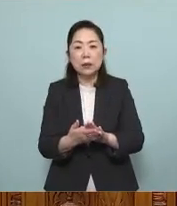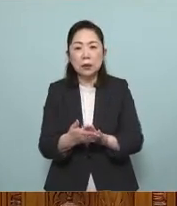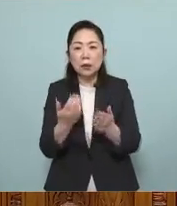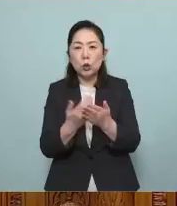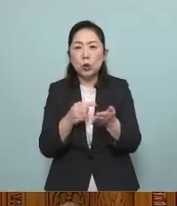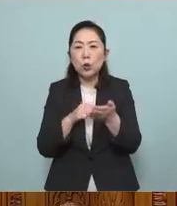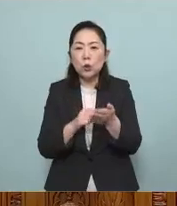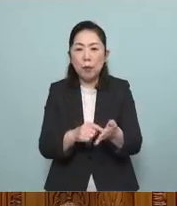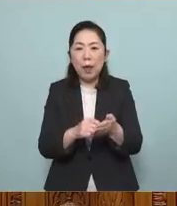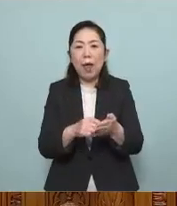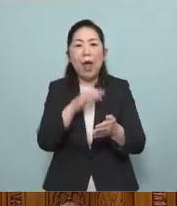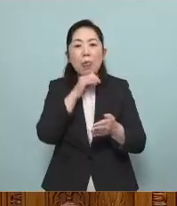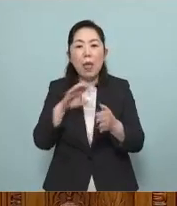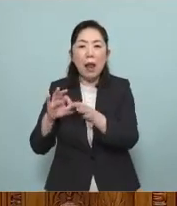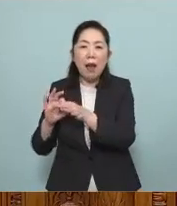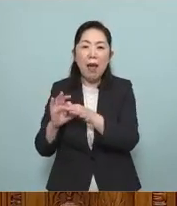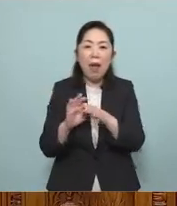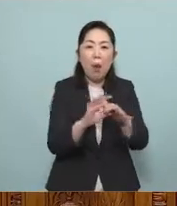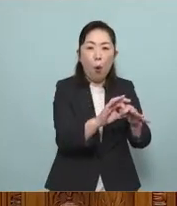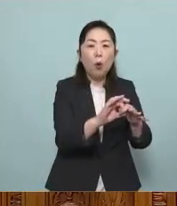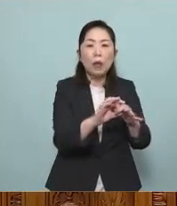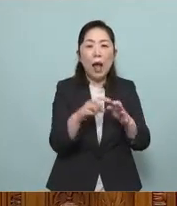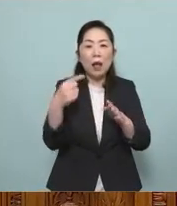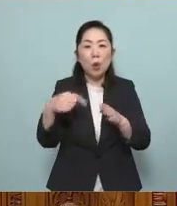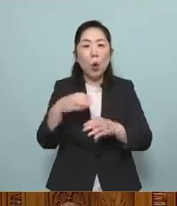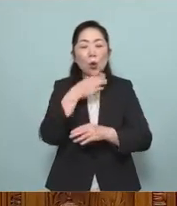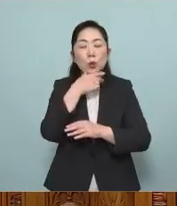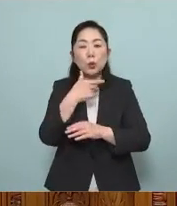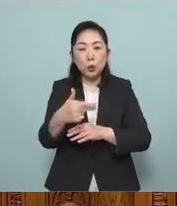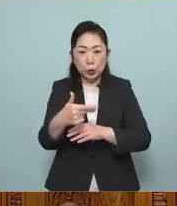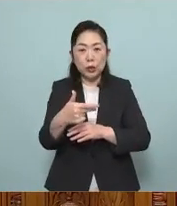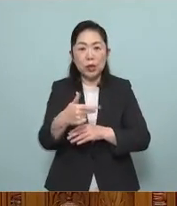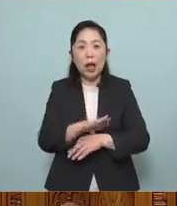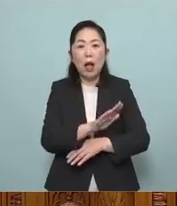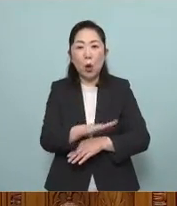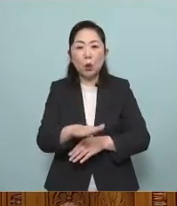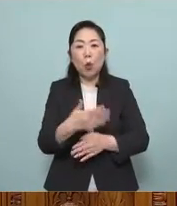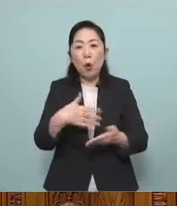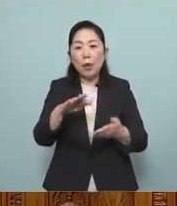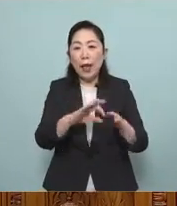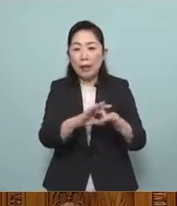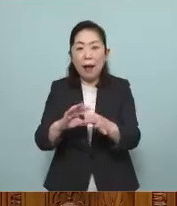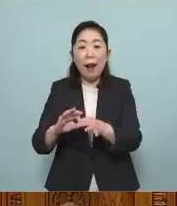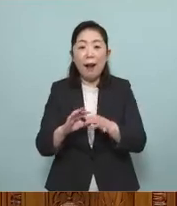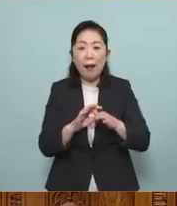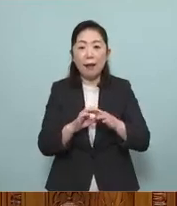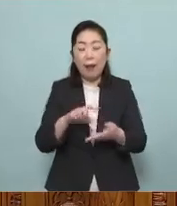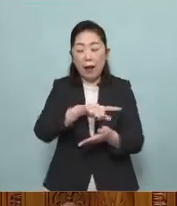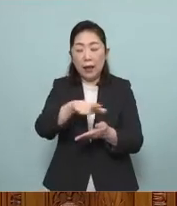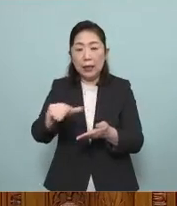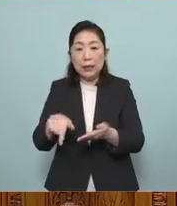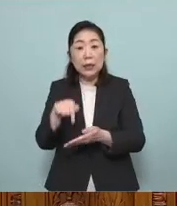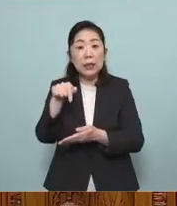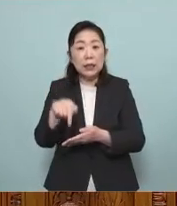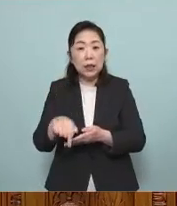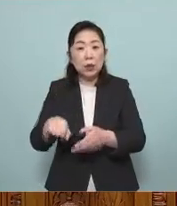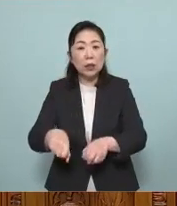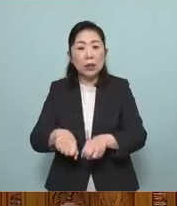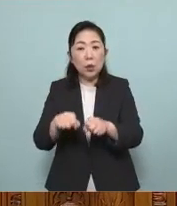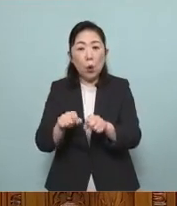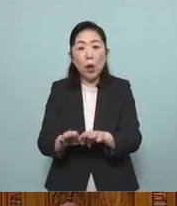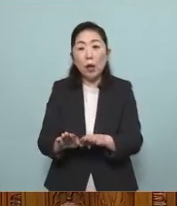断の教育福祉家庭を通じた子どもデータ連携、地域における障害児